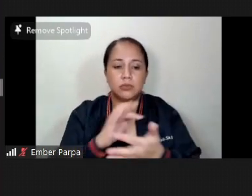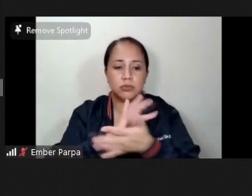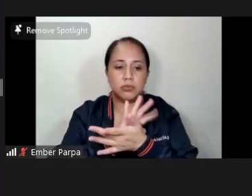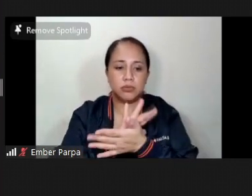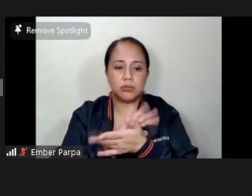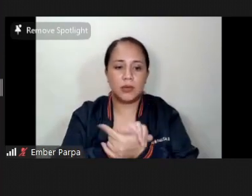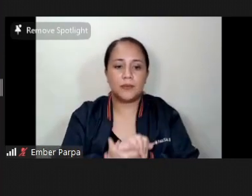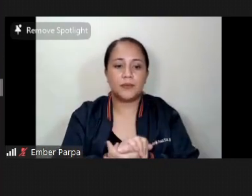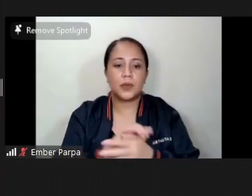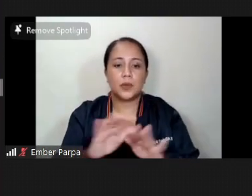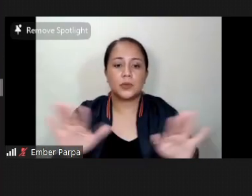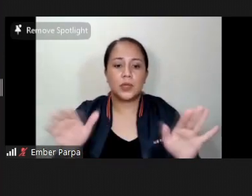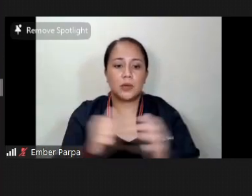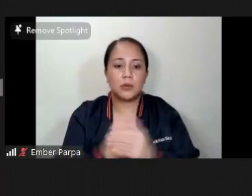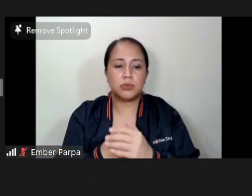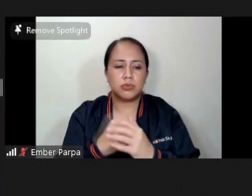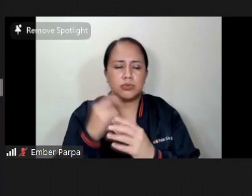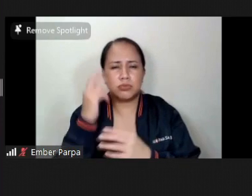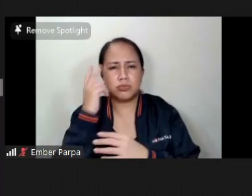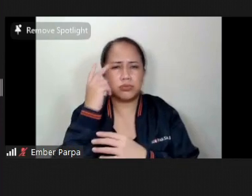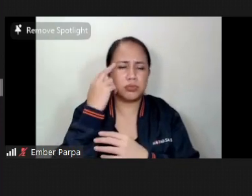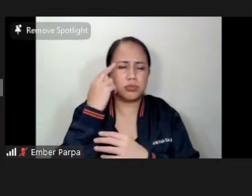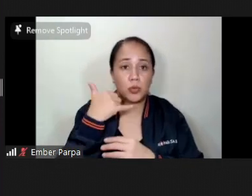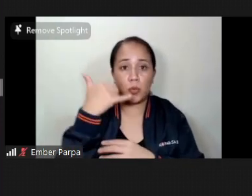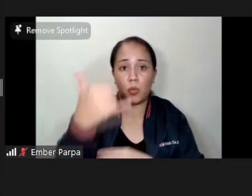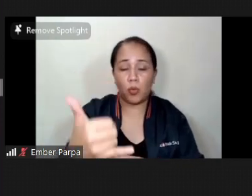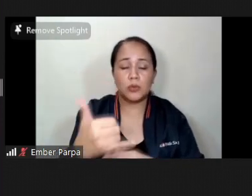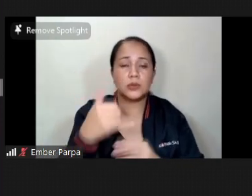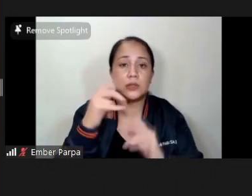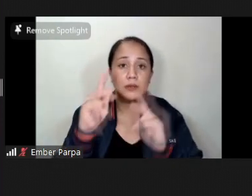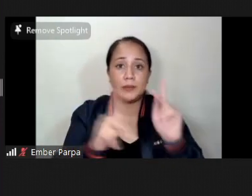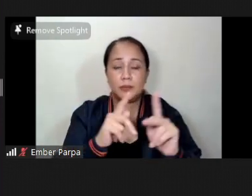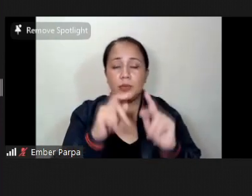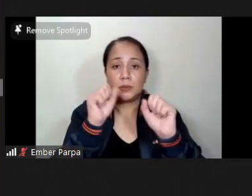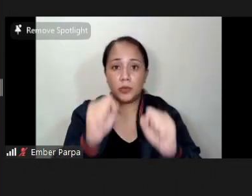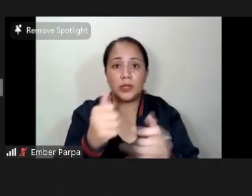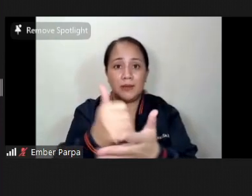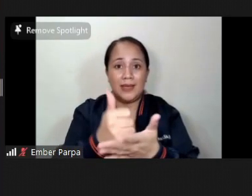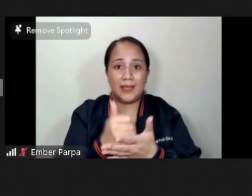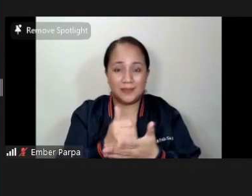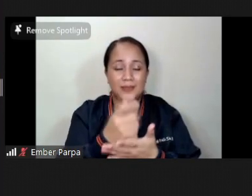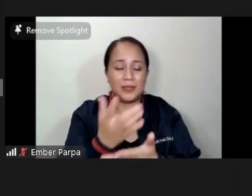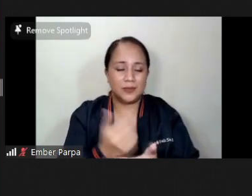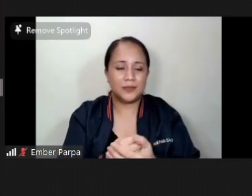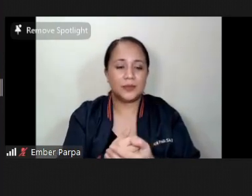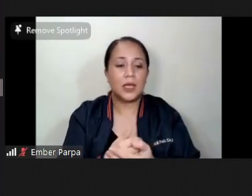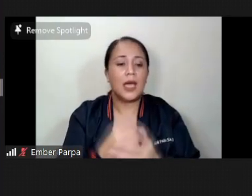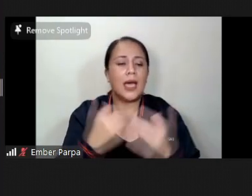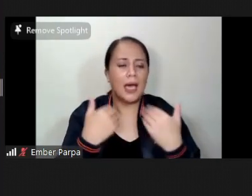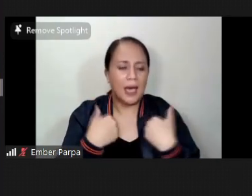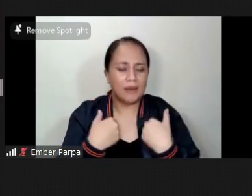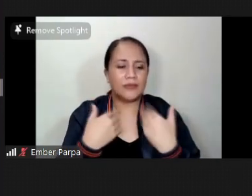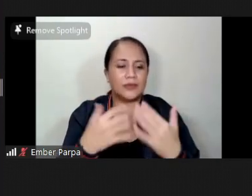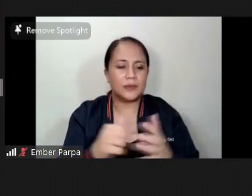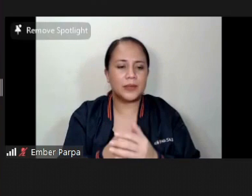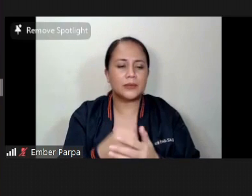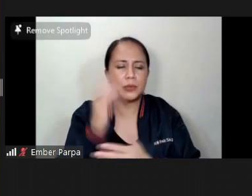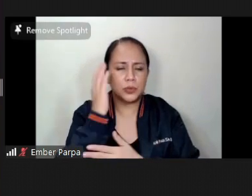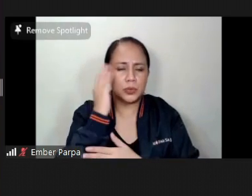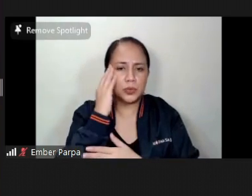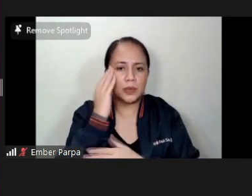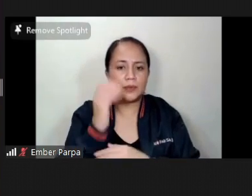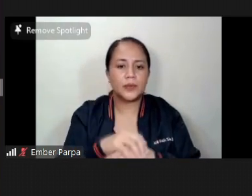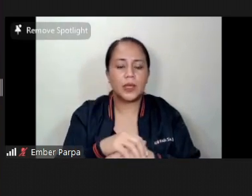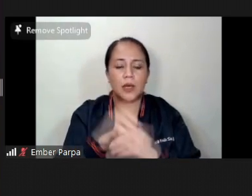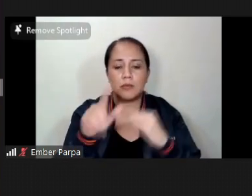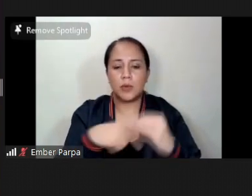pandemya. Huwag po tayo mag-alinlangan tumawag sa mga taong maaaring makatulong sa iyo. Meron na tayong kaalaman patungkol